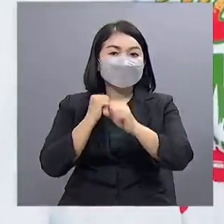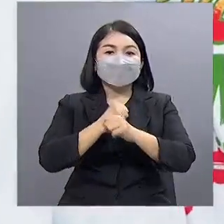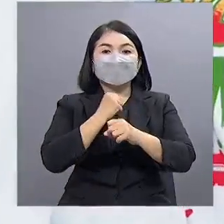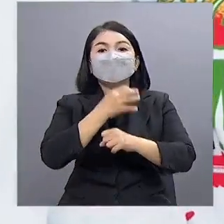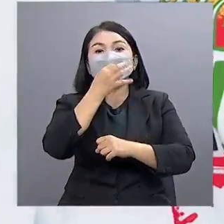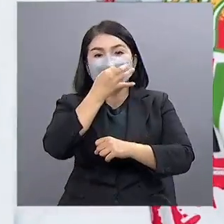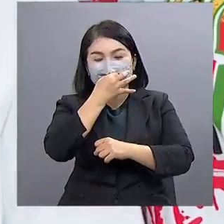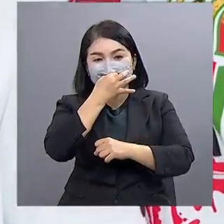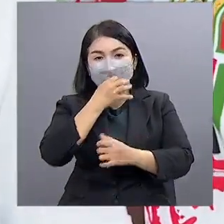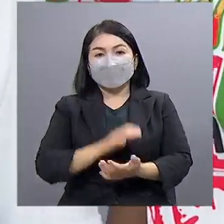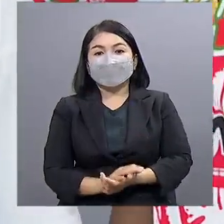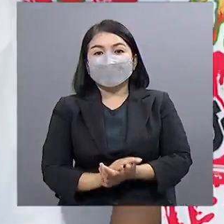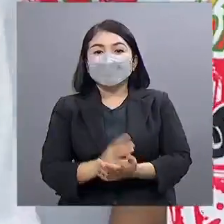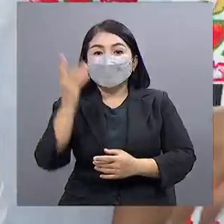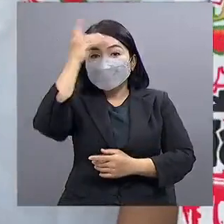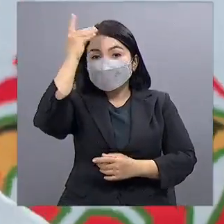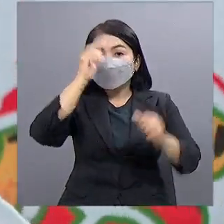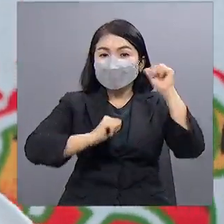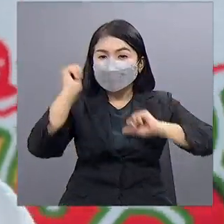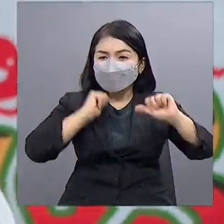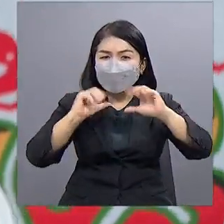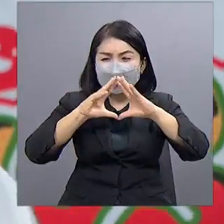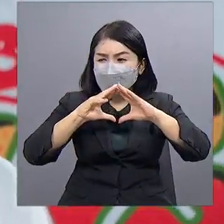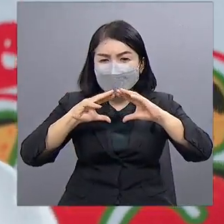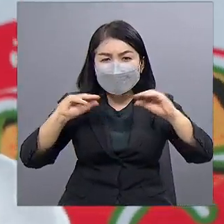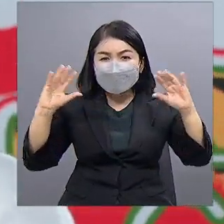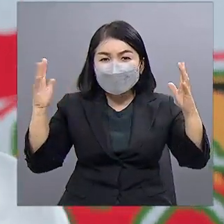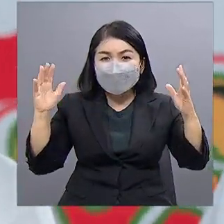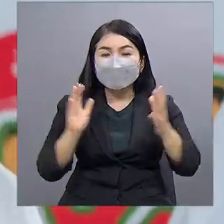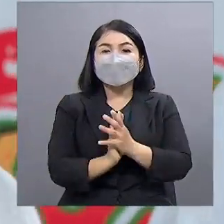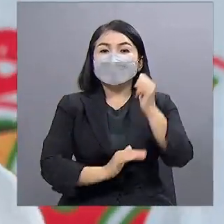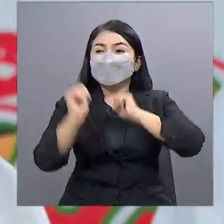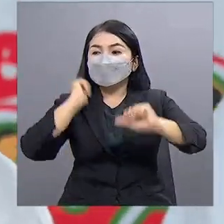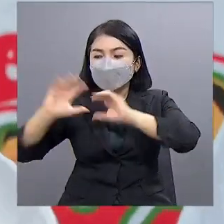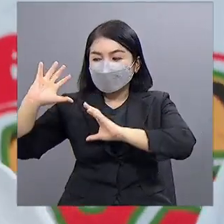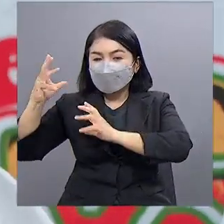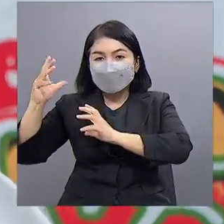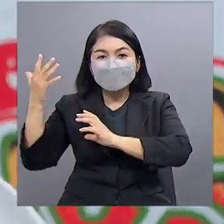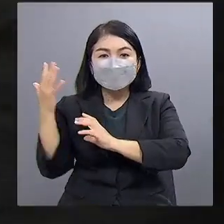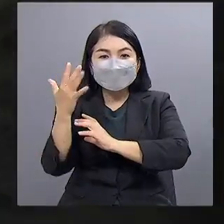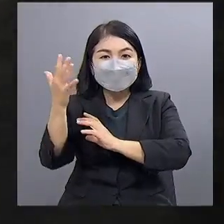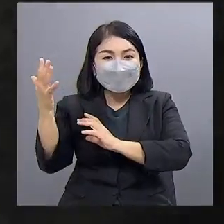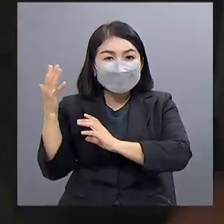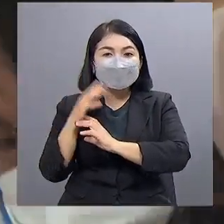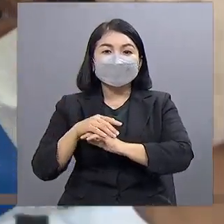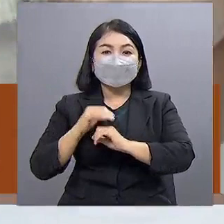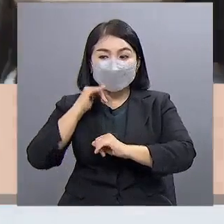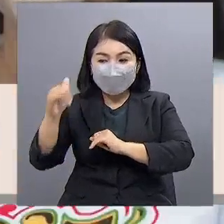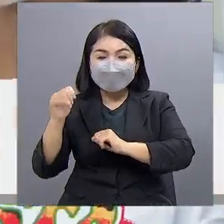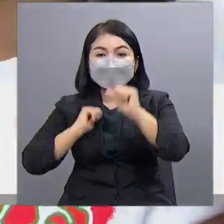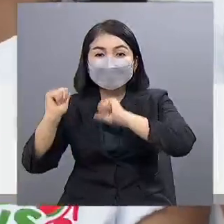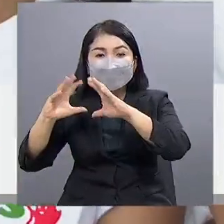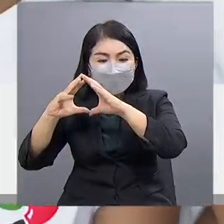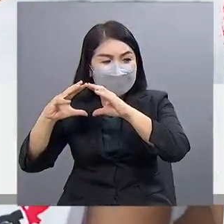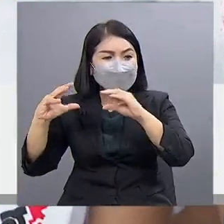ราะว่างานในวงการเนี่ยไม่มีมานานมากนะคะงานบวงสรวงภาพยนตร์เรื่องใหม่ค่ะที่สุเทพศรีใสรับเอาไว้ก็เลยกลายเป็นพื้นที่ให้ได้มาเจอ